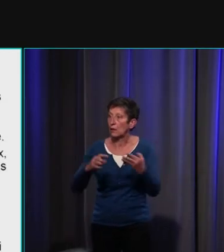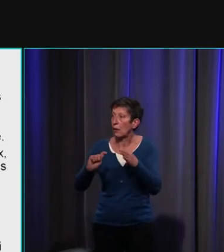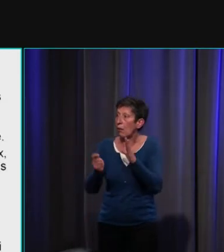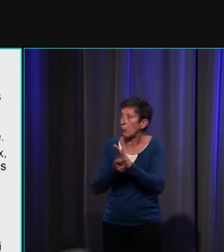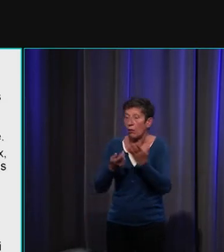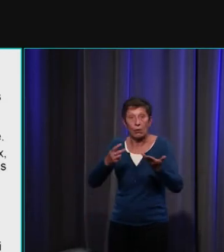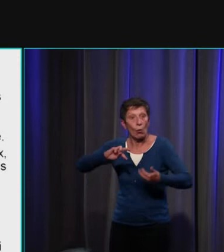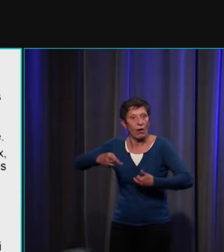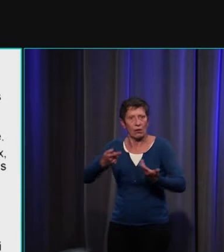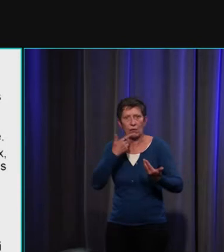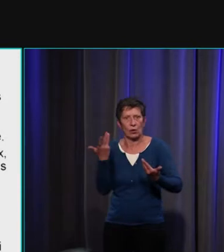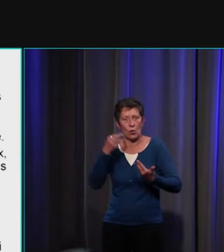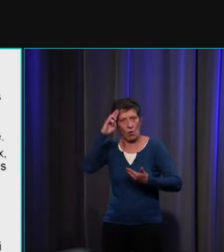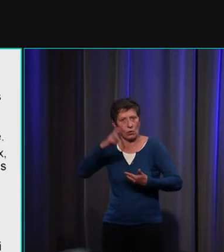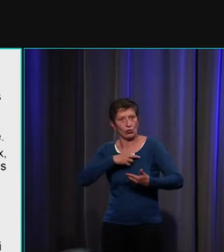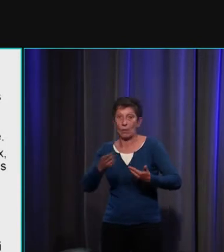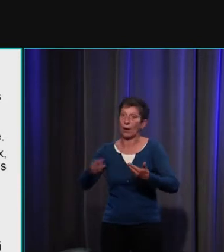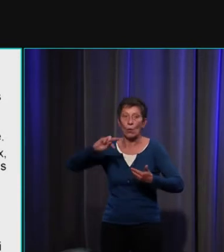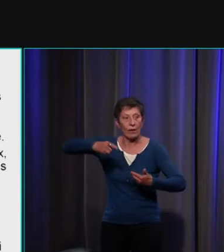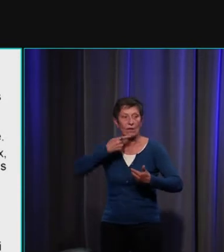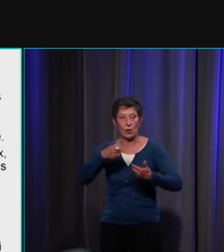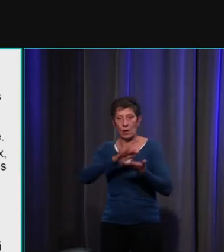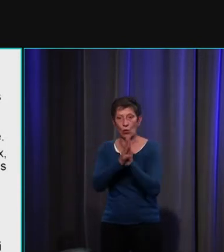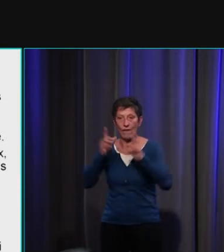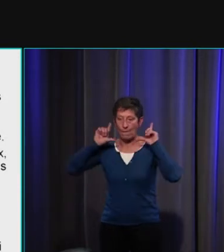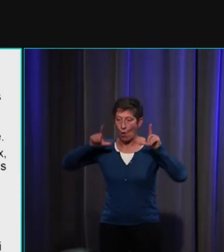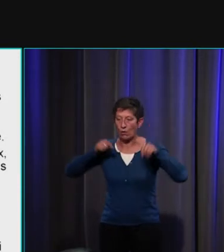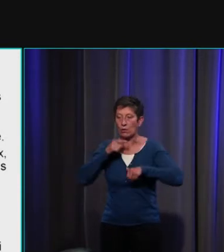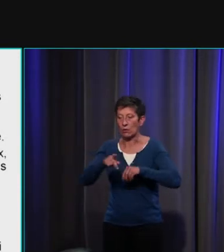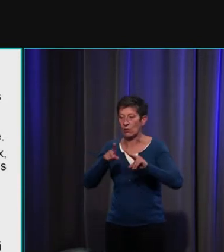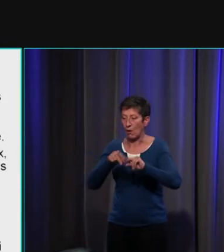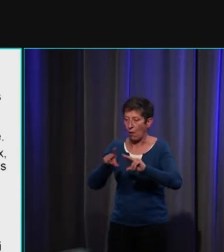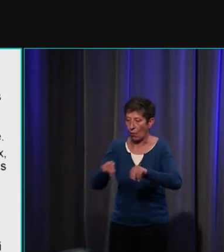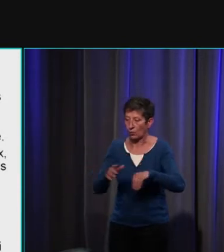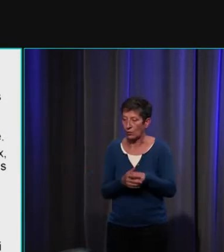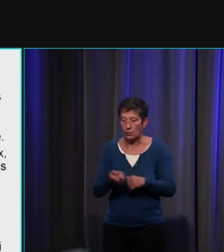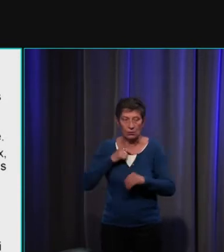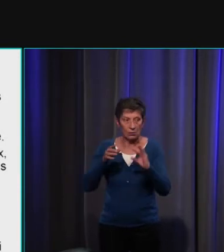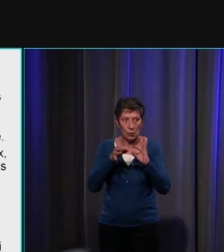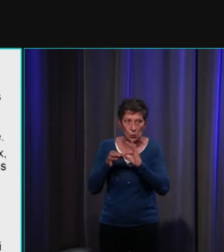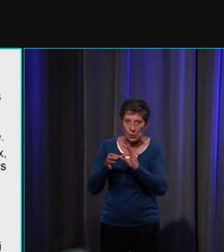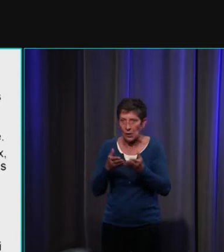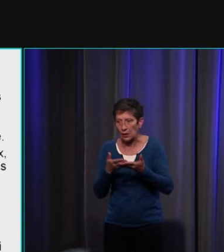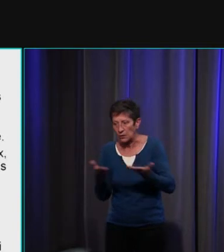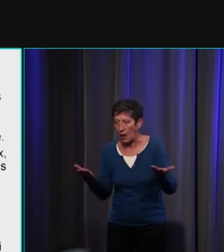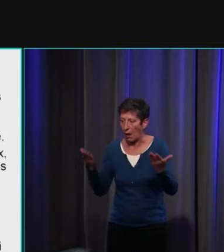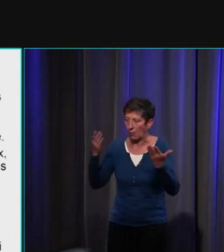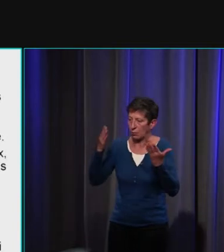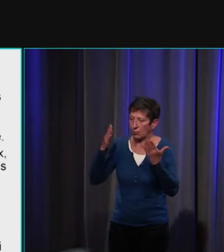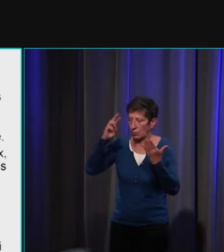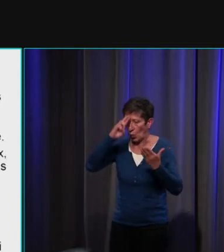se convertir ça veut dire devenir moine voici ce qu'ils racontent tant que nous étions solidaires am les pieux nous atteignons nos objectifs